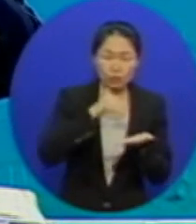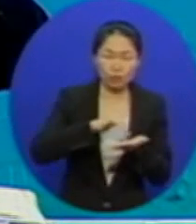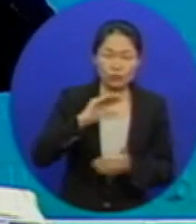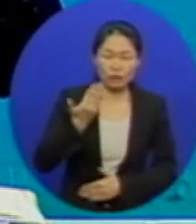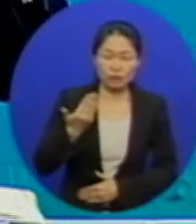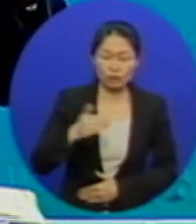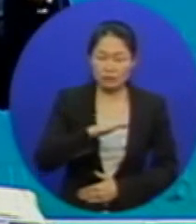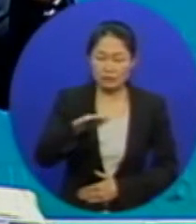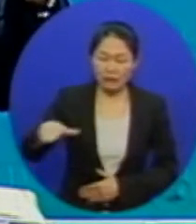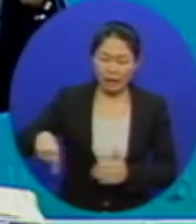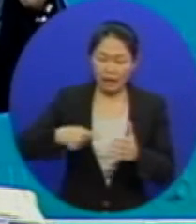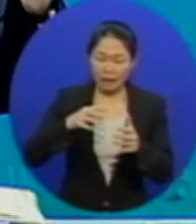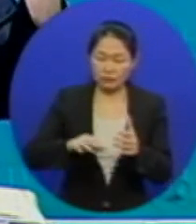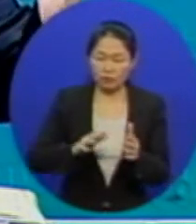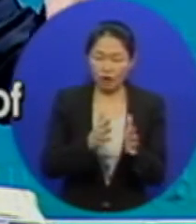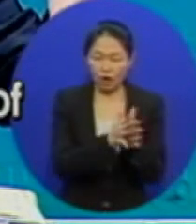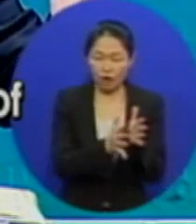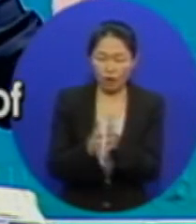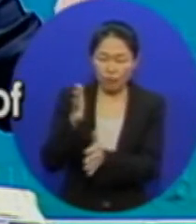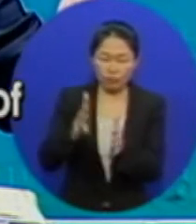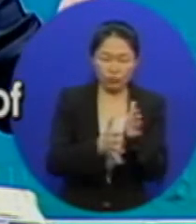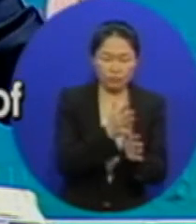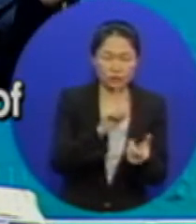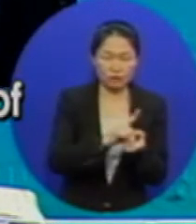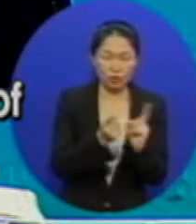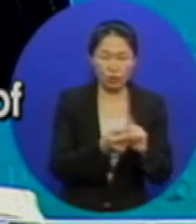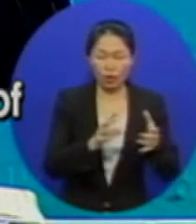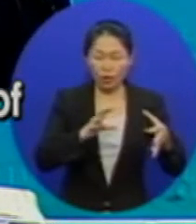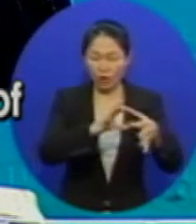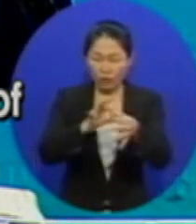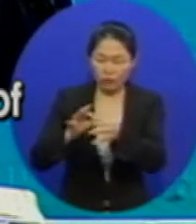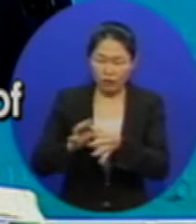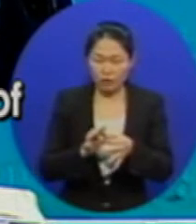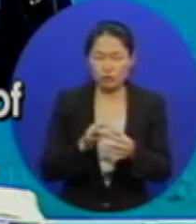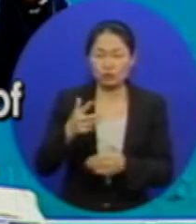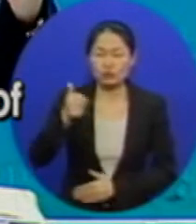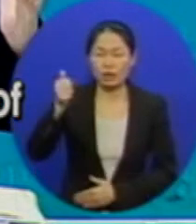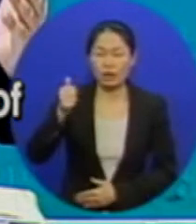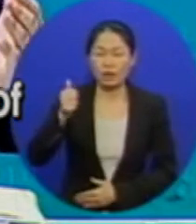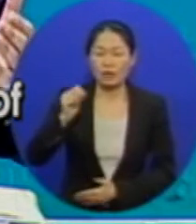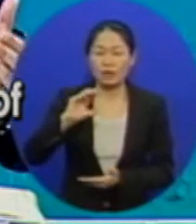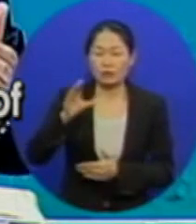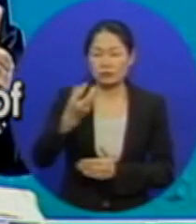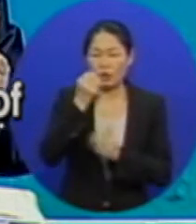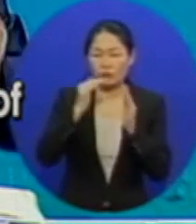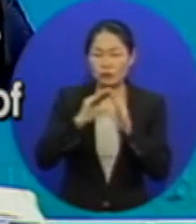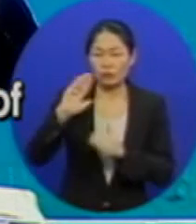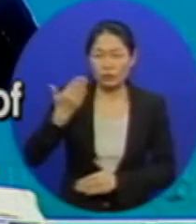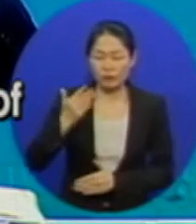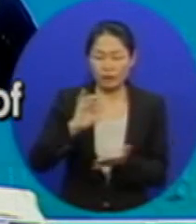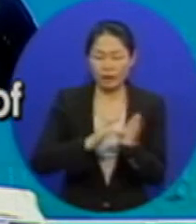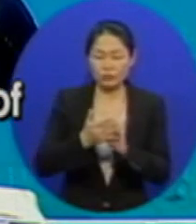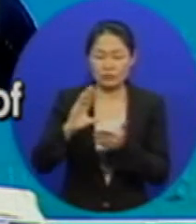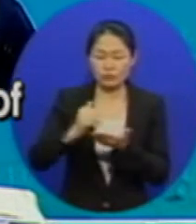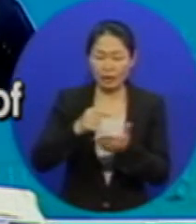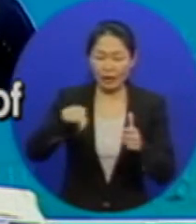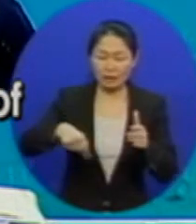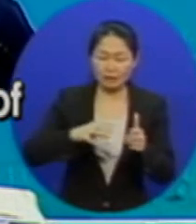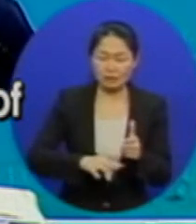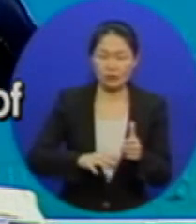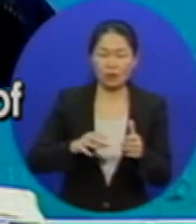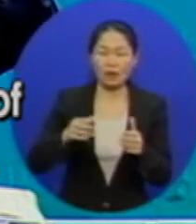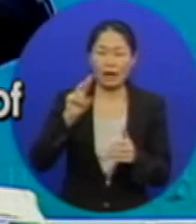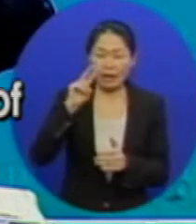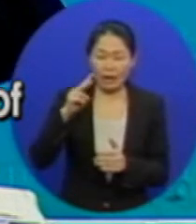우리가 건물마다 서로 연결하여 주 에 성전이 되어가고 예수 그리스도 안에서 함께 지어져 가는 이라